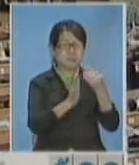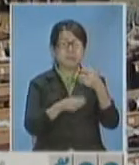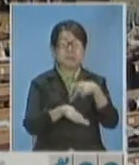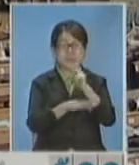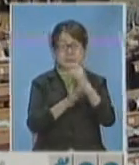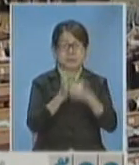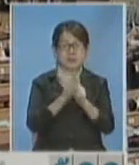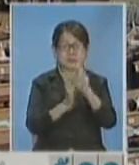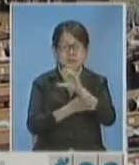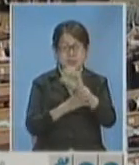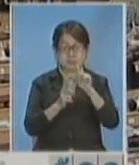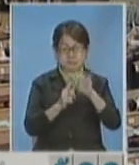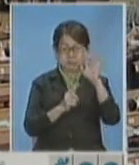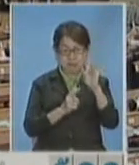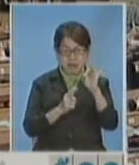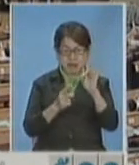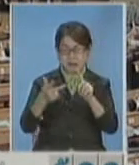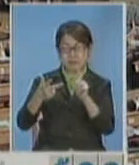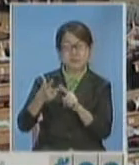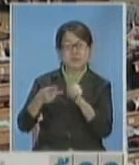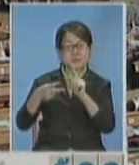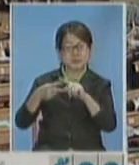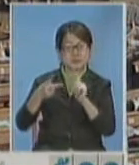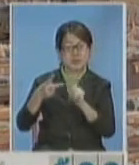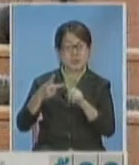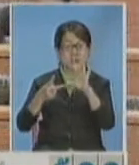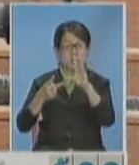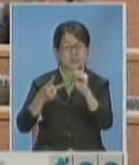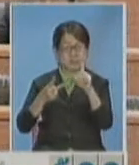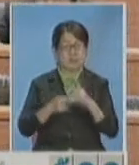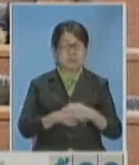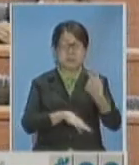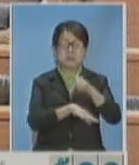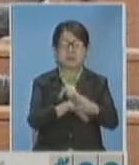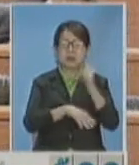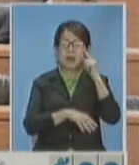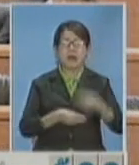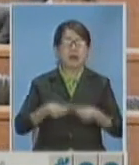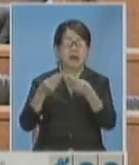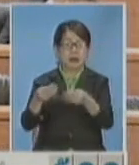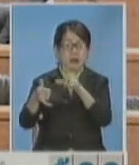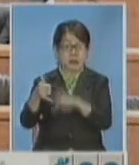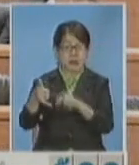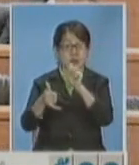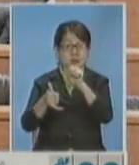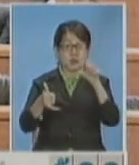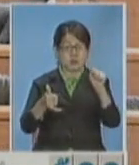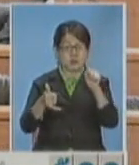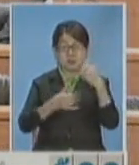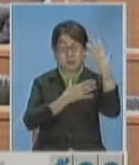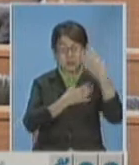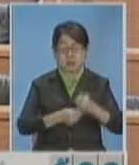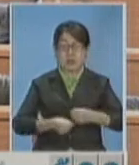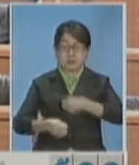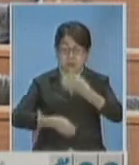นะครับและข้อ61 ท่านประธานกำลังจะอนุญาตให้ท่านผู้อภิปรายท่านวัชระเนี่ยได้พูดในเรื่